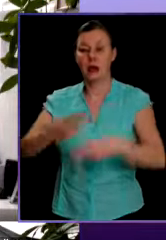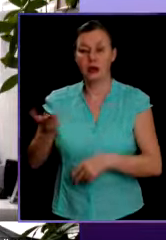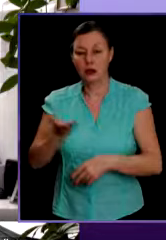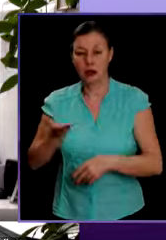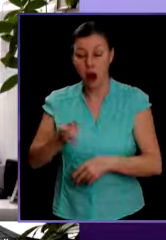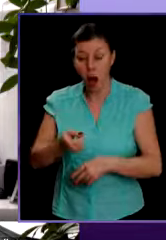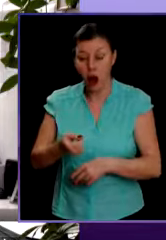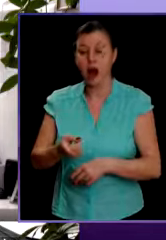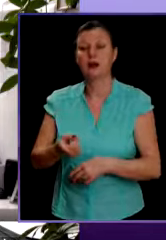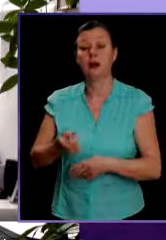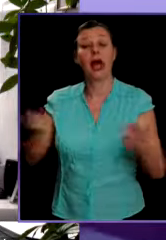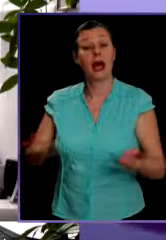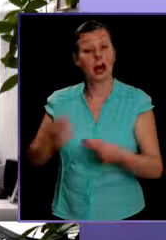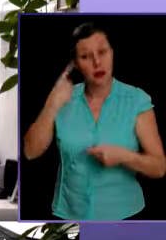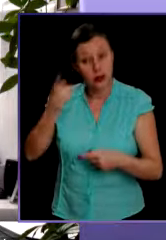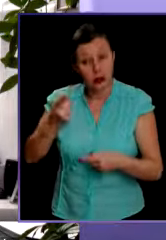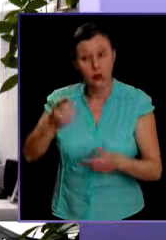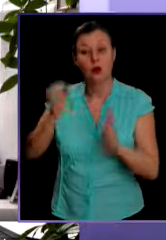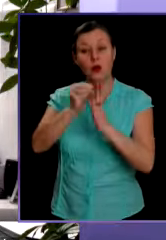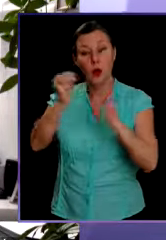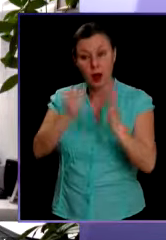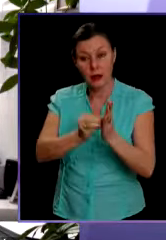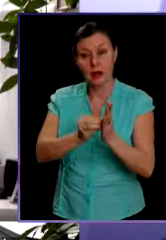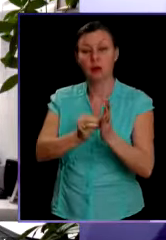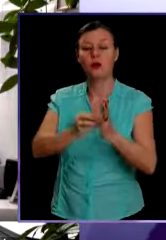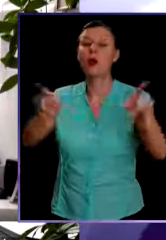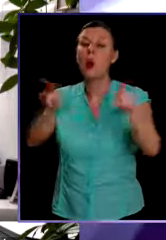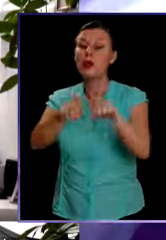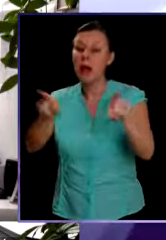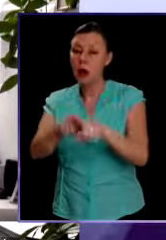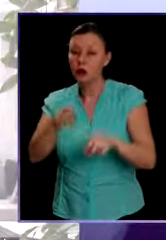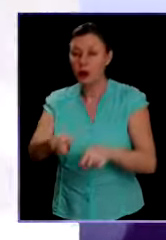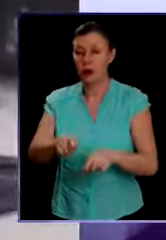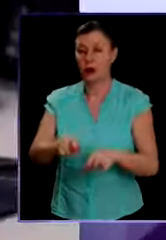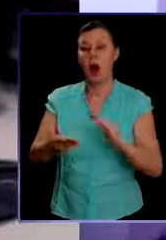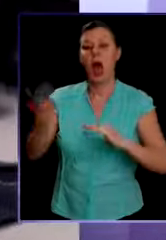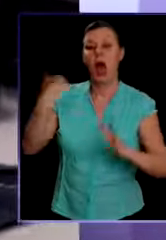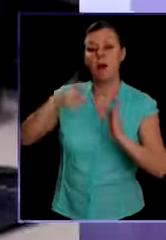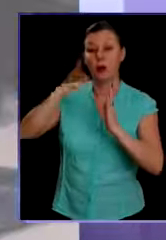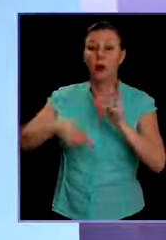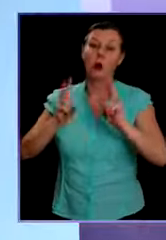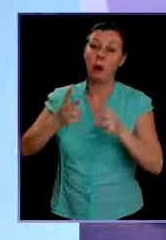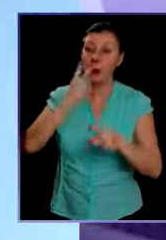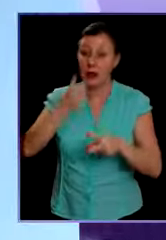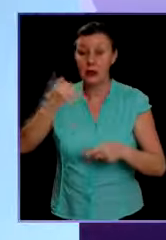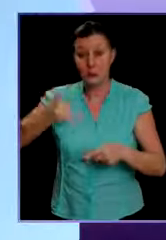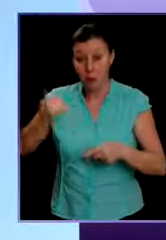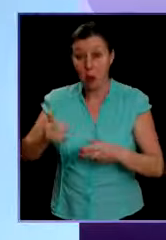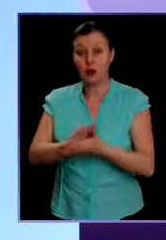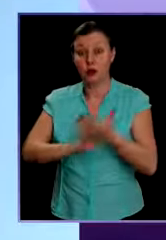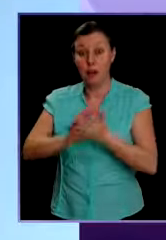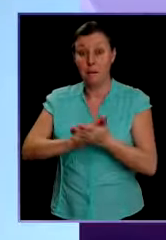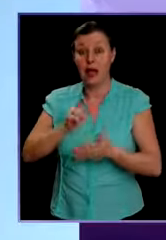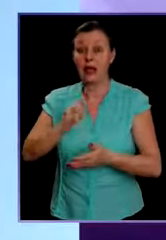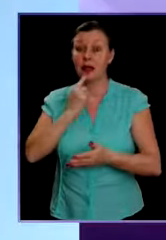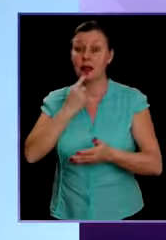ugye visszakereshetők, ez letölthető, rögzíthető, összehasonlítható, hogy az elmúlt hónapban hogy nézett ki, és most hogy néz ki ez a